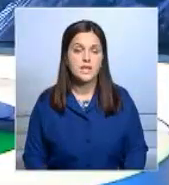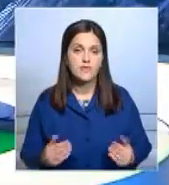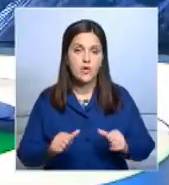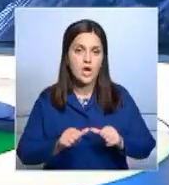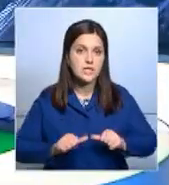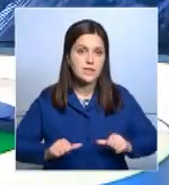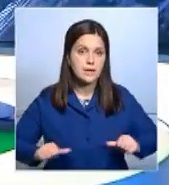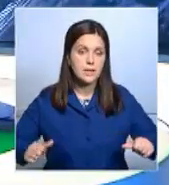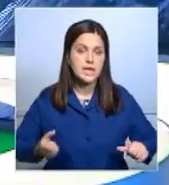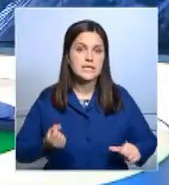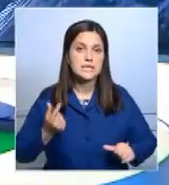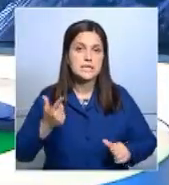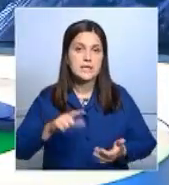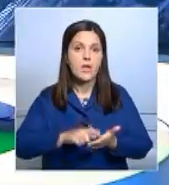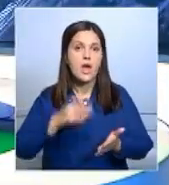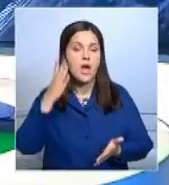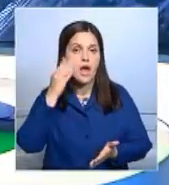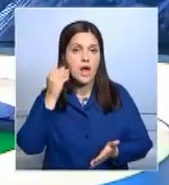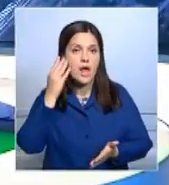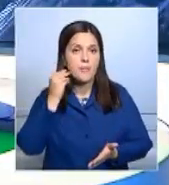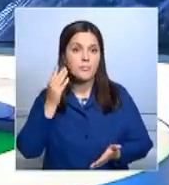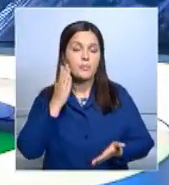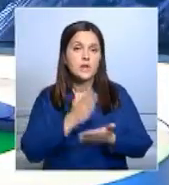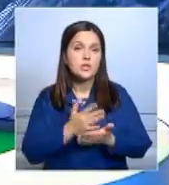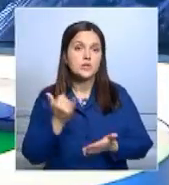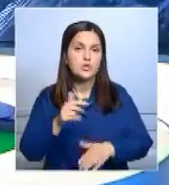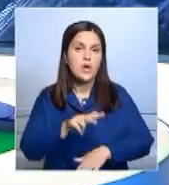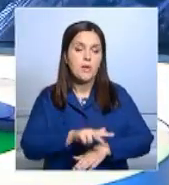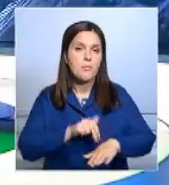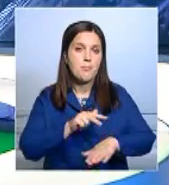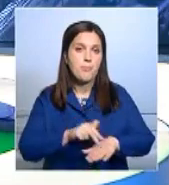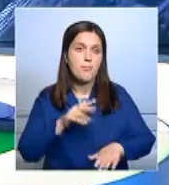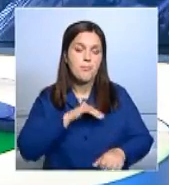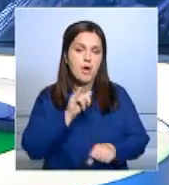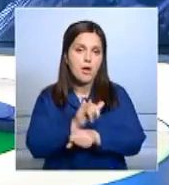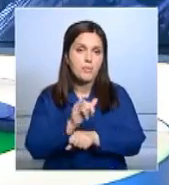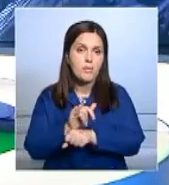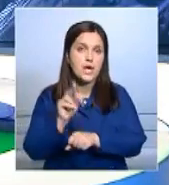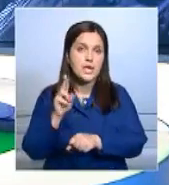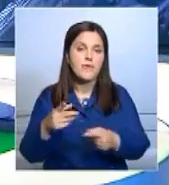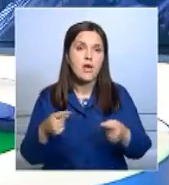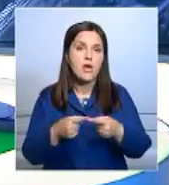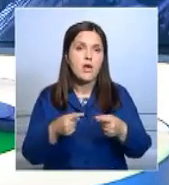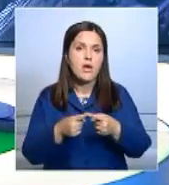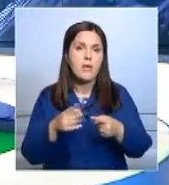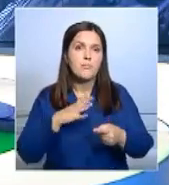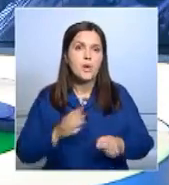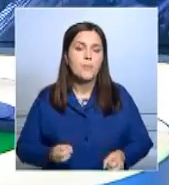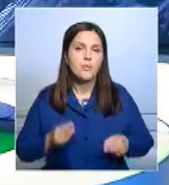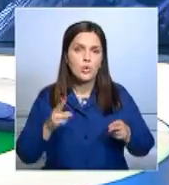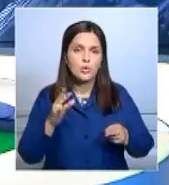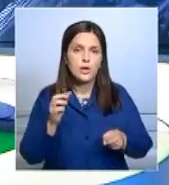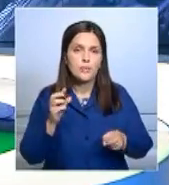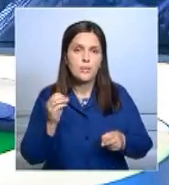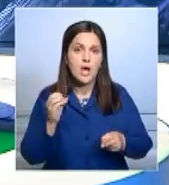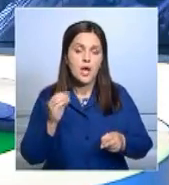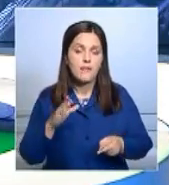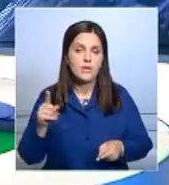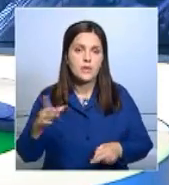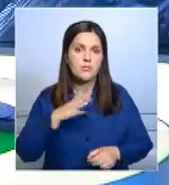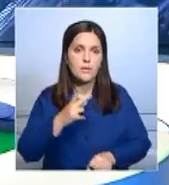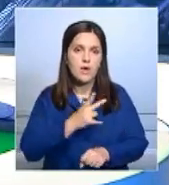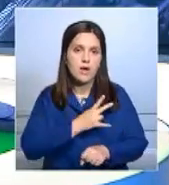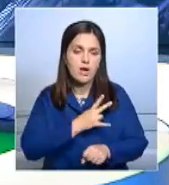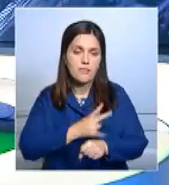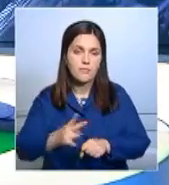Сегодня оцепили несколько кварталов Алматы. Силовики проводили обыск в съемной квартире Руслана Кулекбаева, которая 18 июля открыла стрельбу